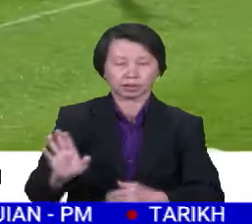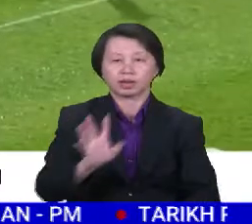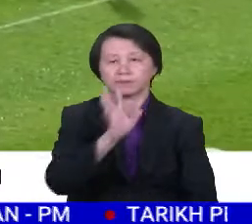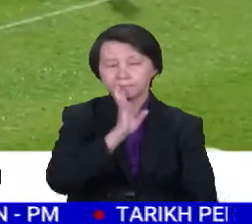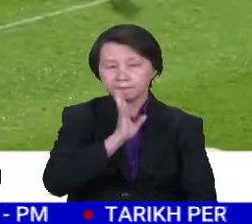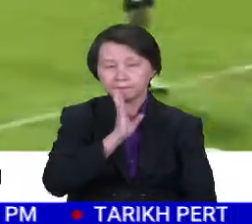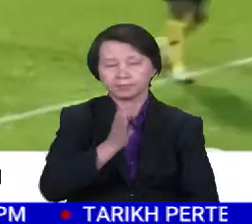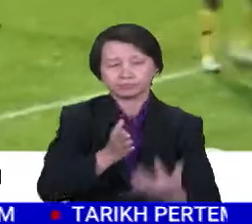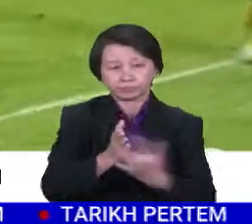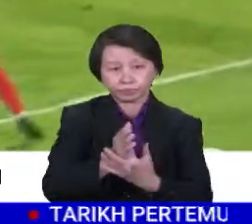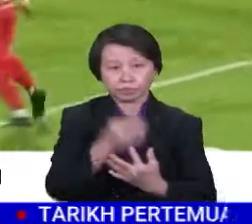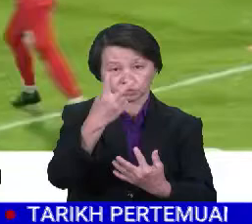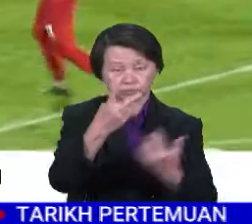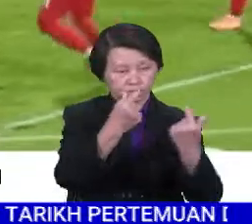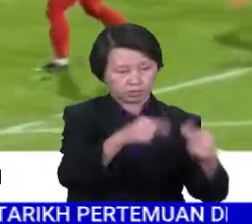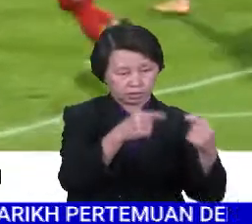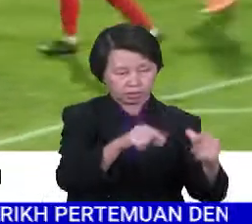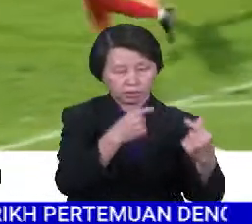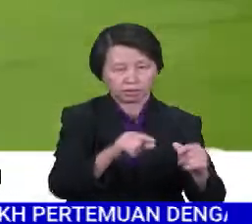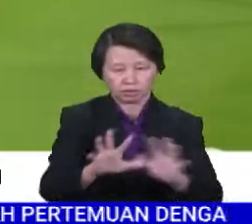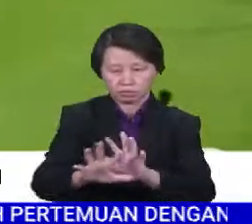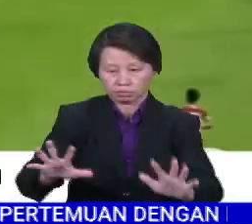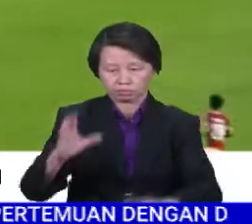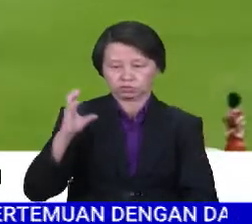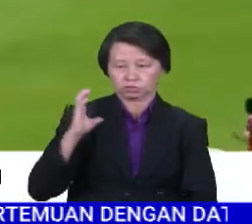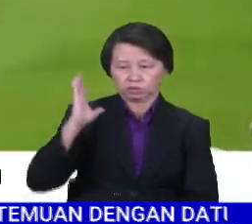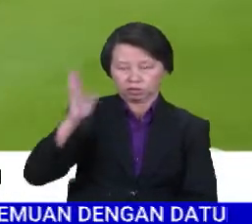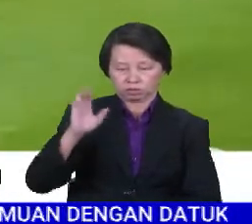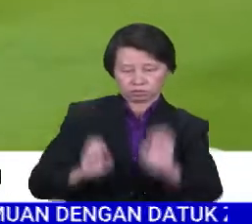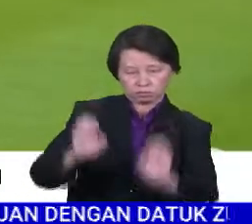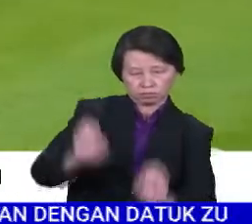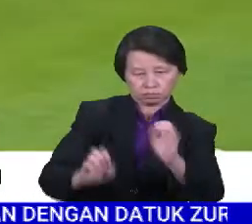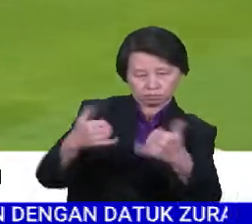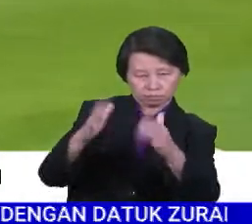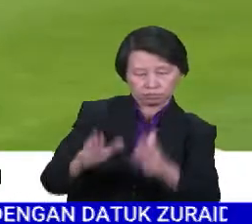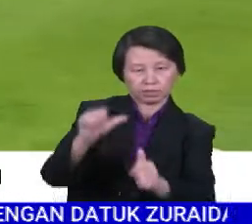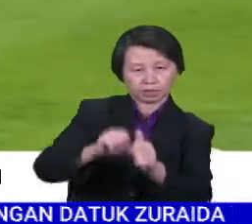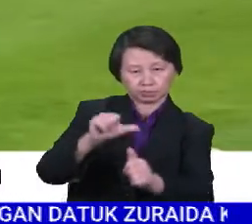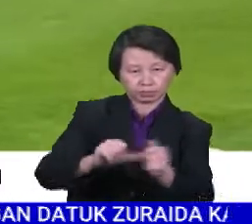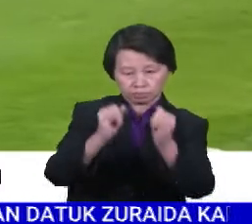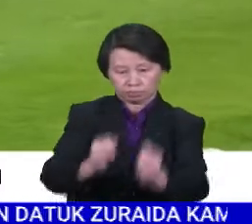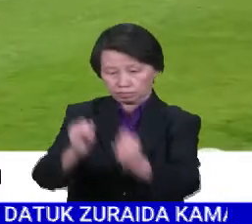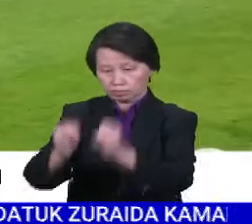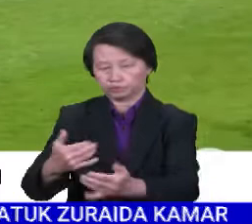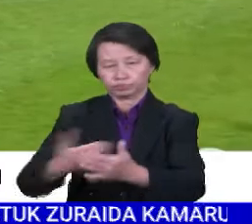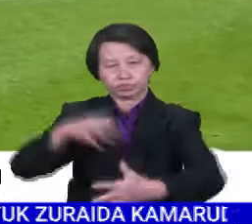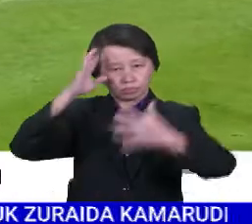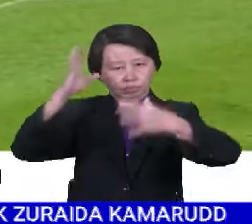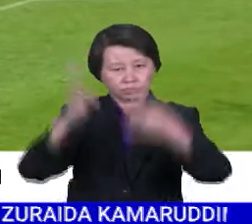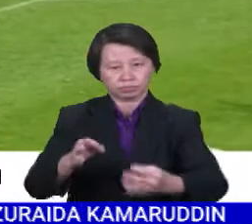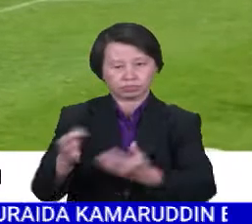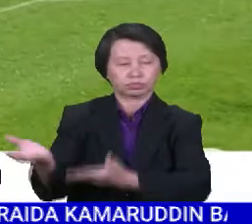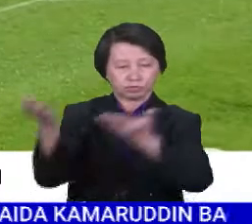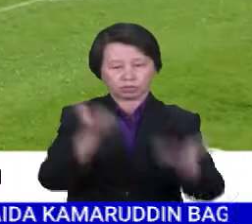Katanya, menerusi dua perlawanan tersebut, barisan jurulatih akan menilai persembahan setiap individu sebelum memutuskan untuk